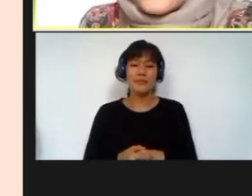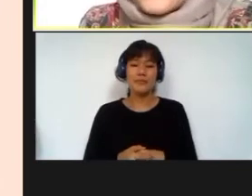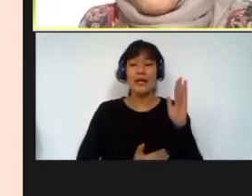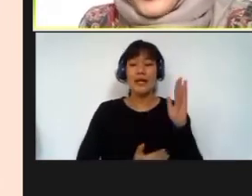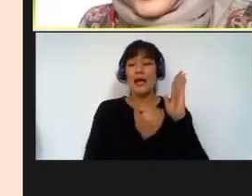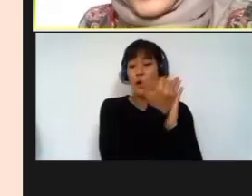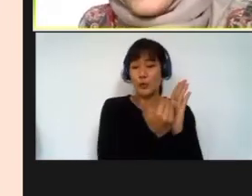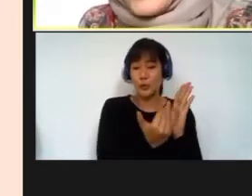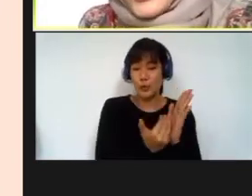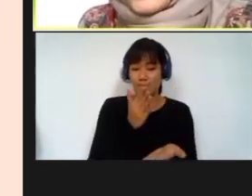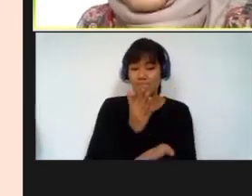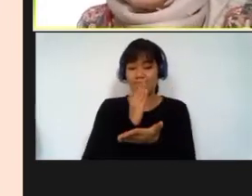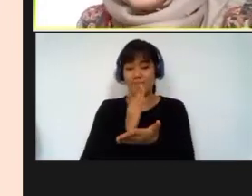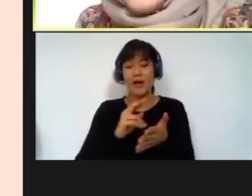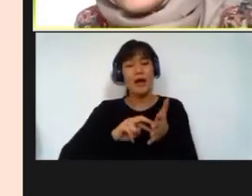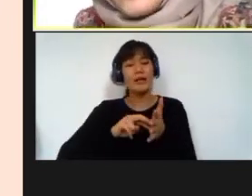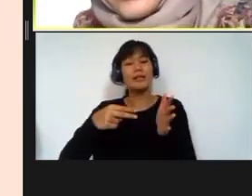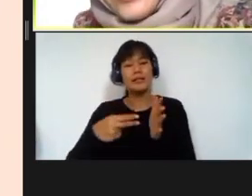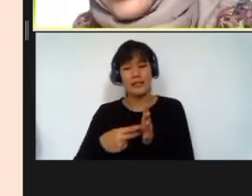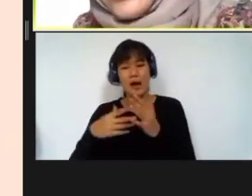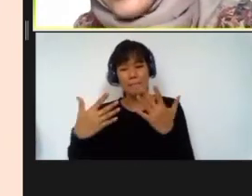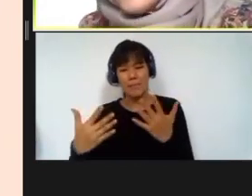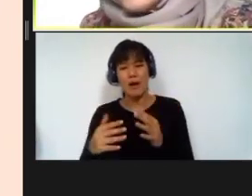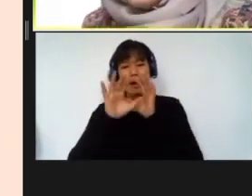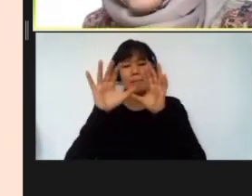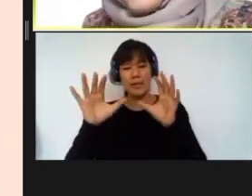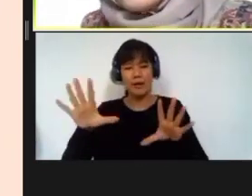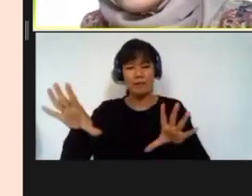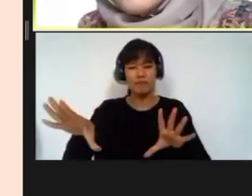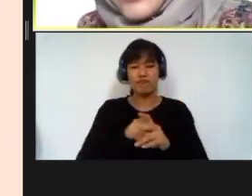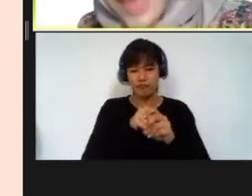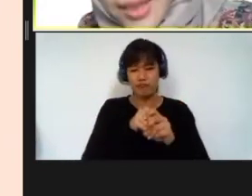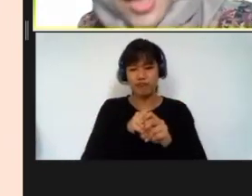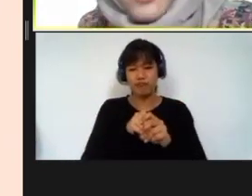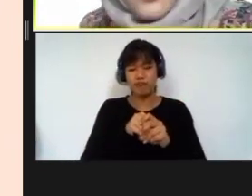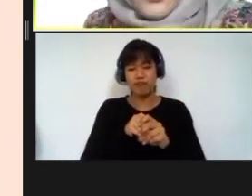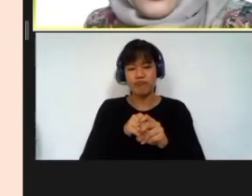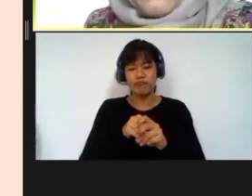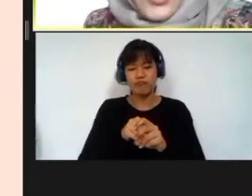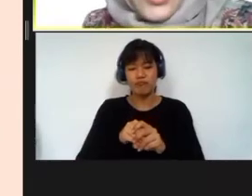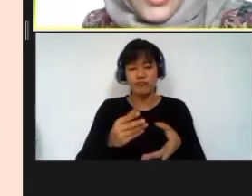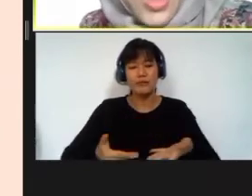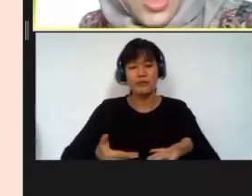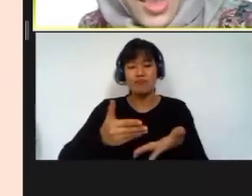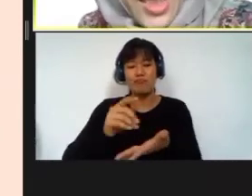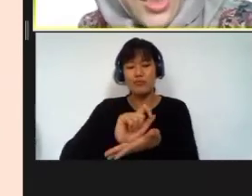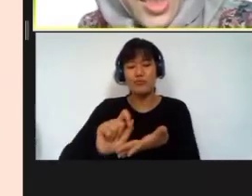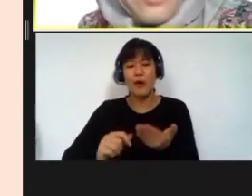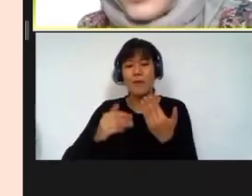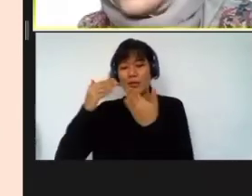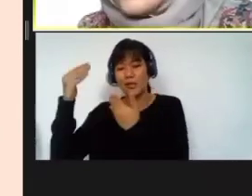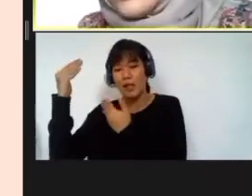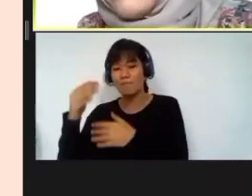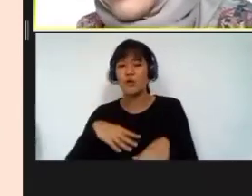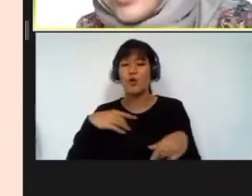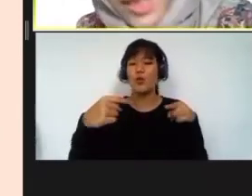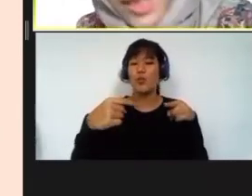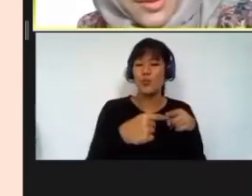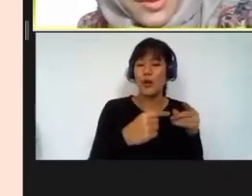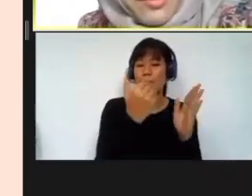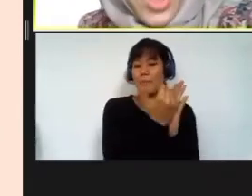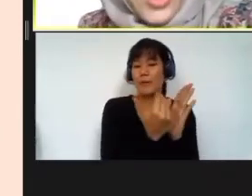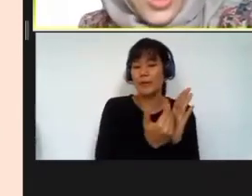regulasi, maka kita bicara tentang banyak aspek yang ada di ruang madrasah. baik dia terkait dengan peraturan